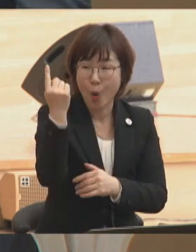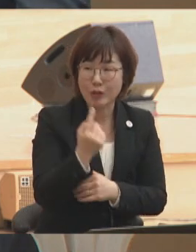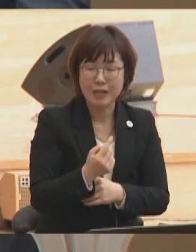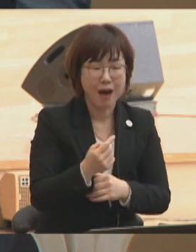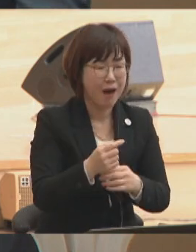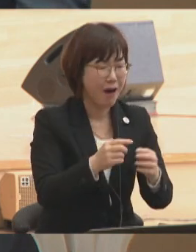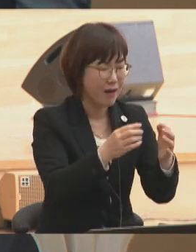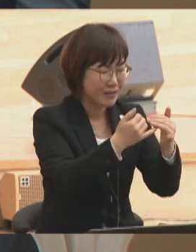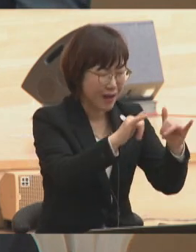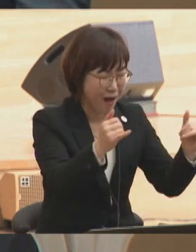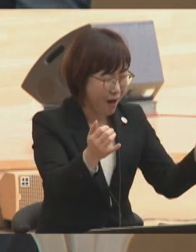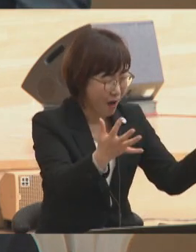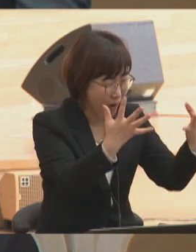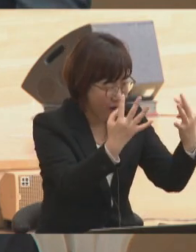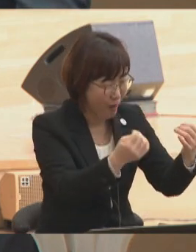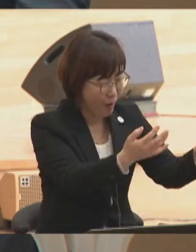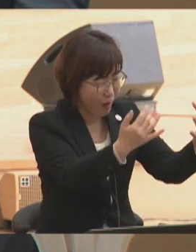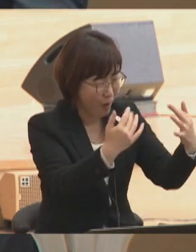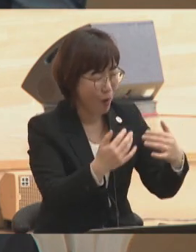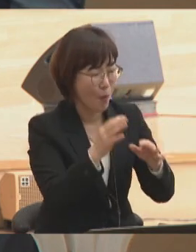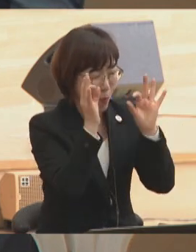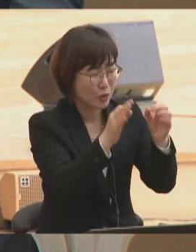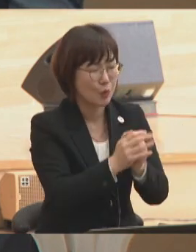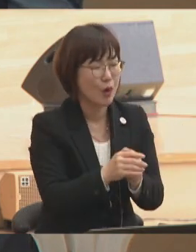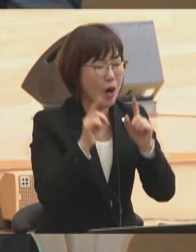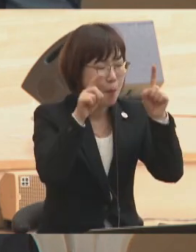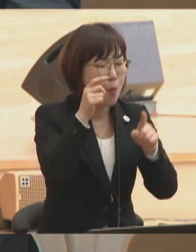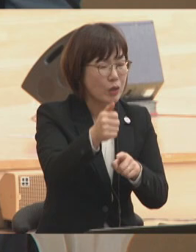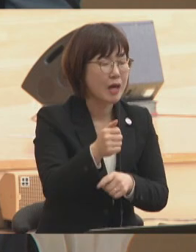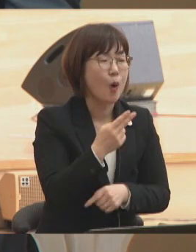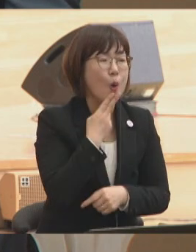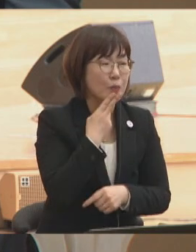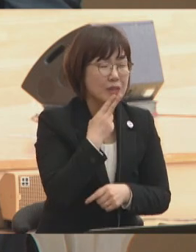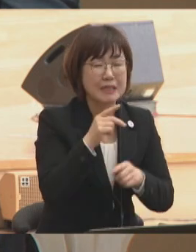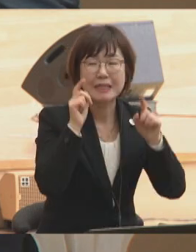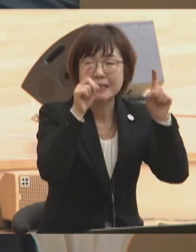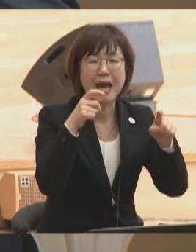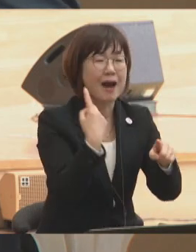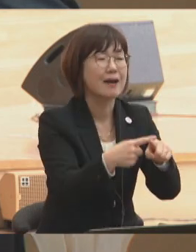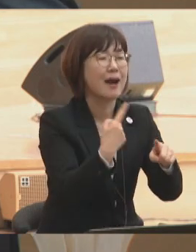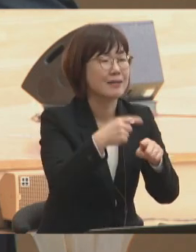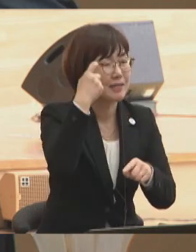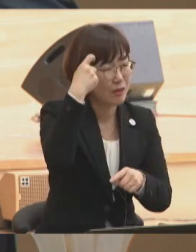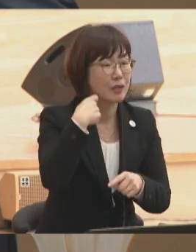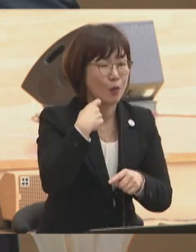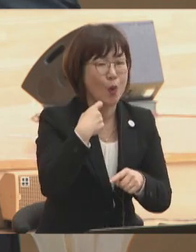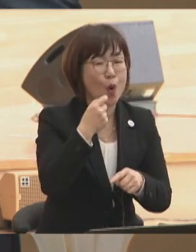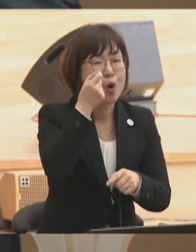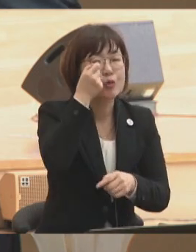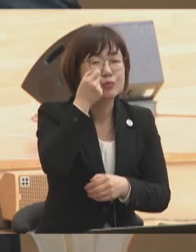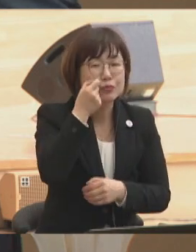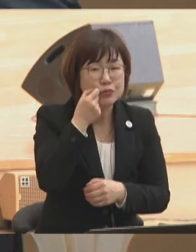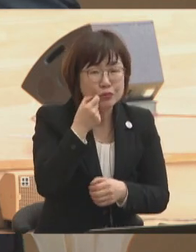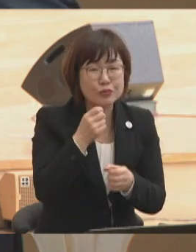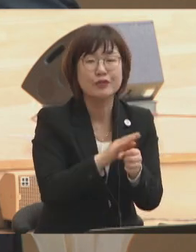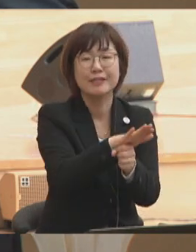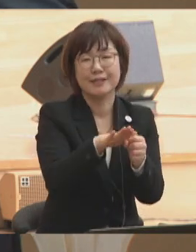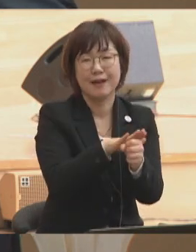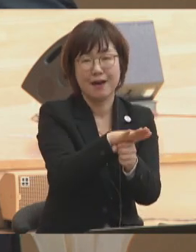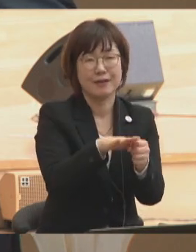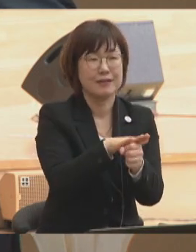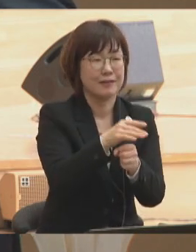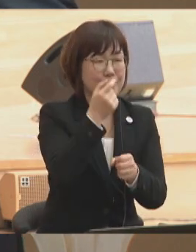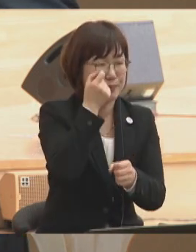큰 무리를 보시고 그 목자 없는 양 같음으로 인하여 불쌍히 여기사. 야, 어떻게 여기사?